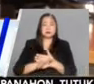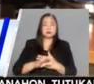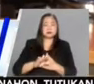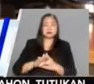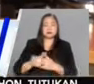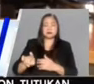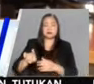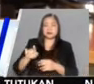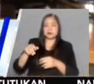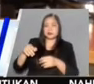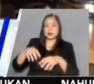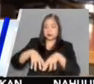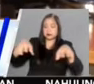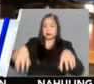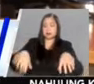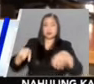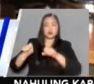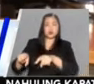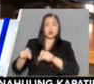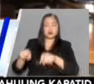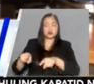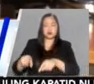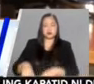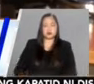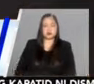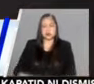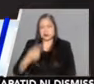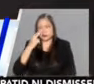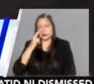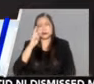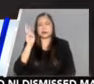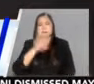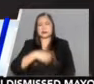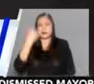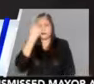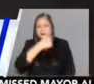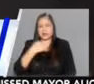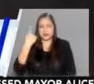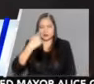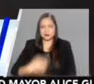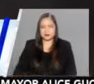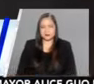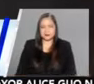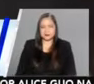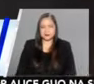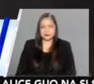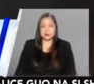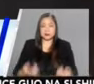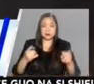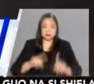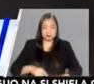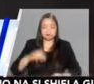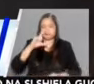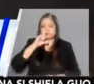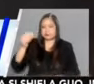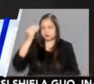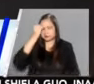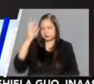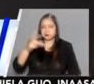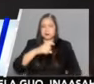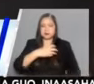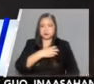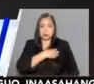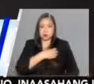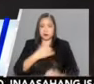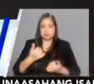po. Kaso po di po namin masyado namukaan. Naidulog na ang krimen sa pulisya na nagsasagawa ng follow-up operation